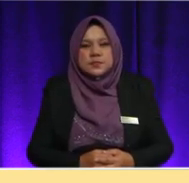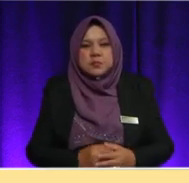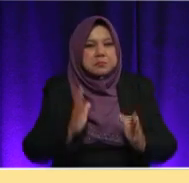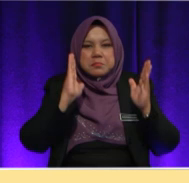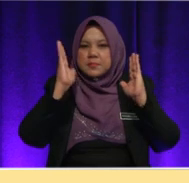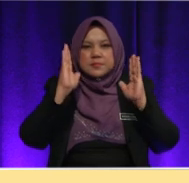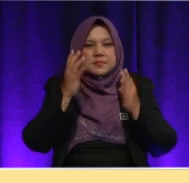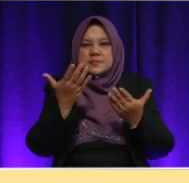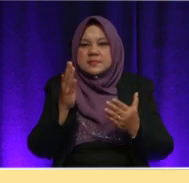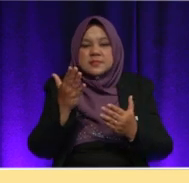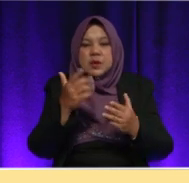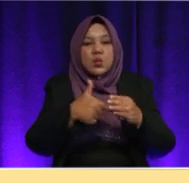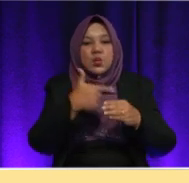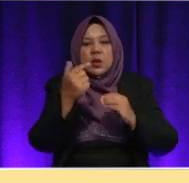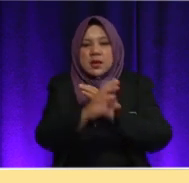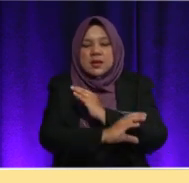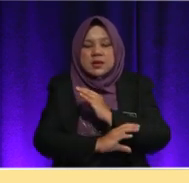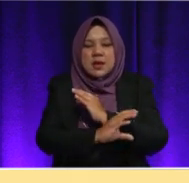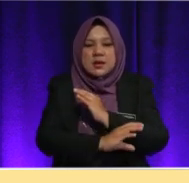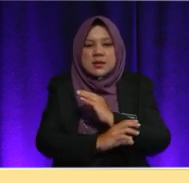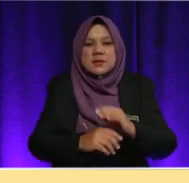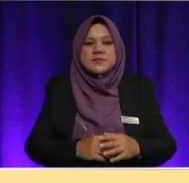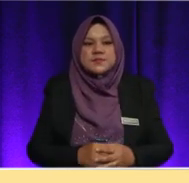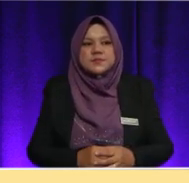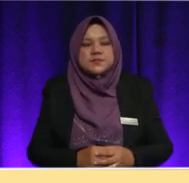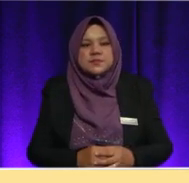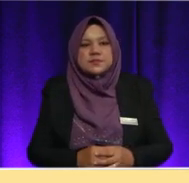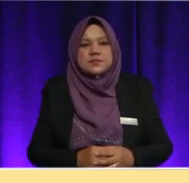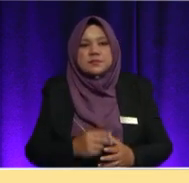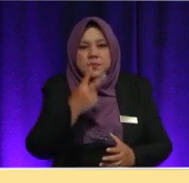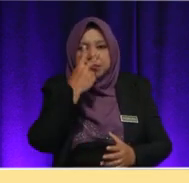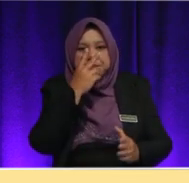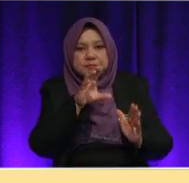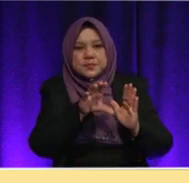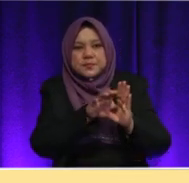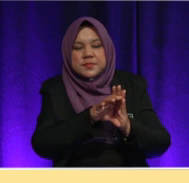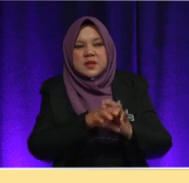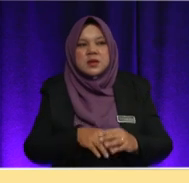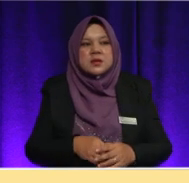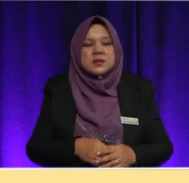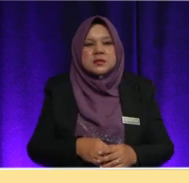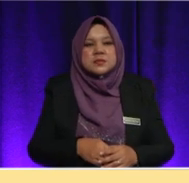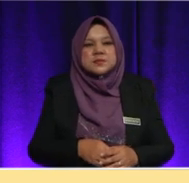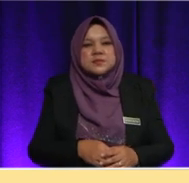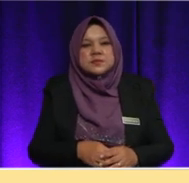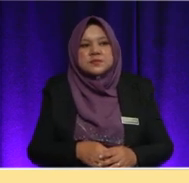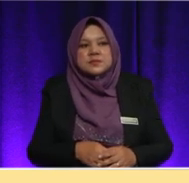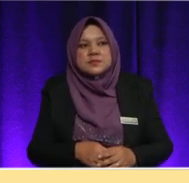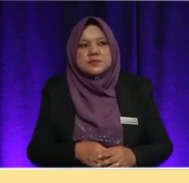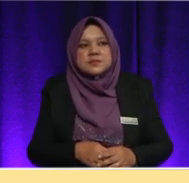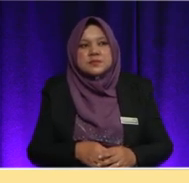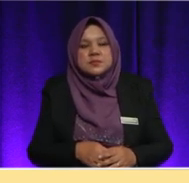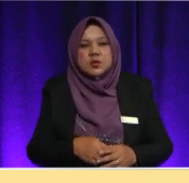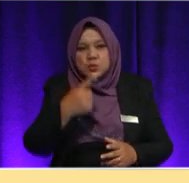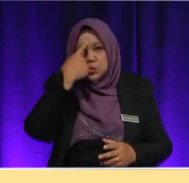di negara luar contoh Lombok yurania dan ini adalah Loji tenaga nuklir untuk